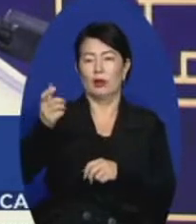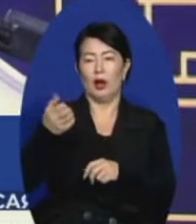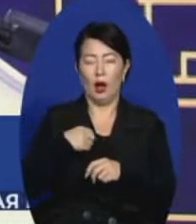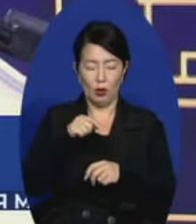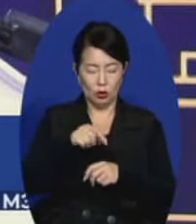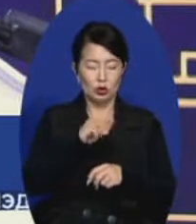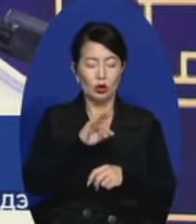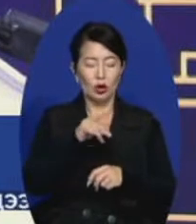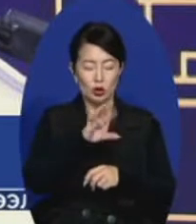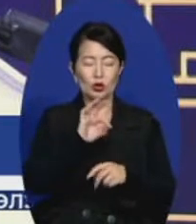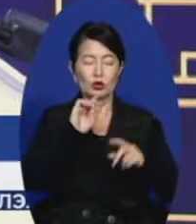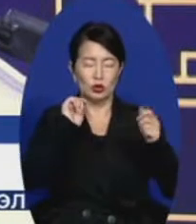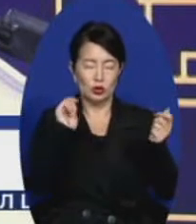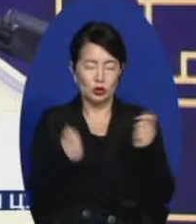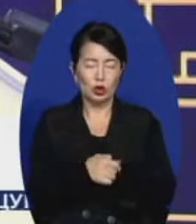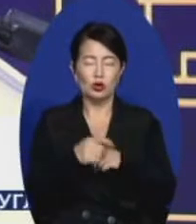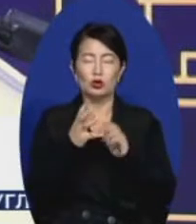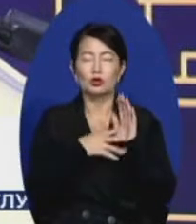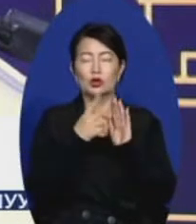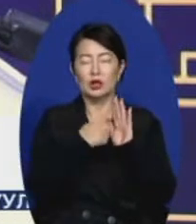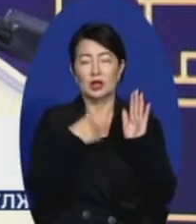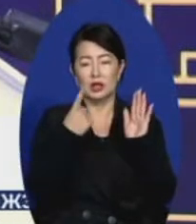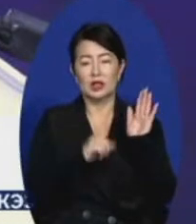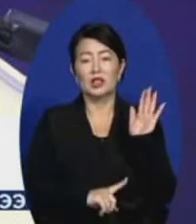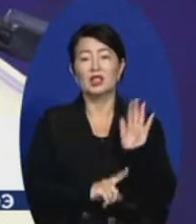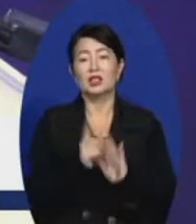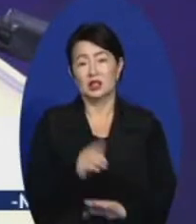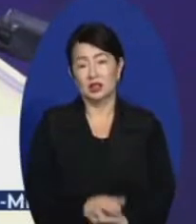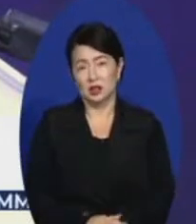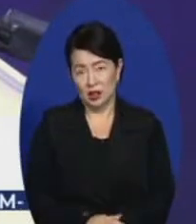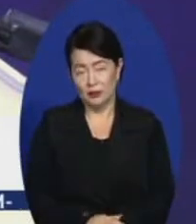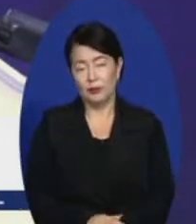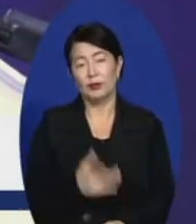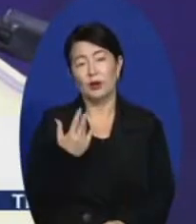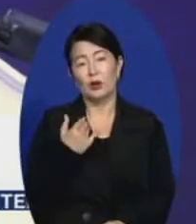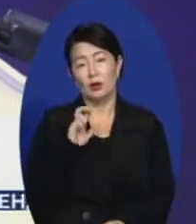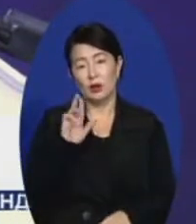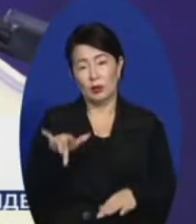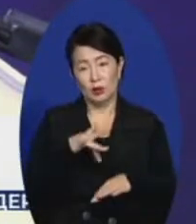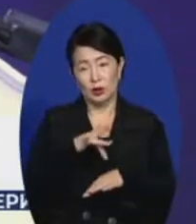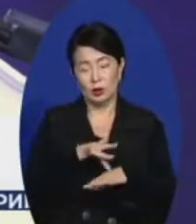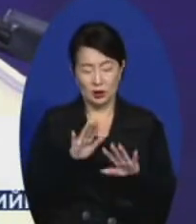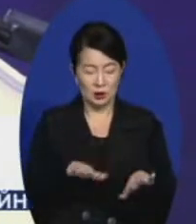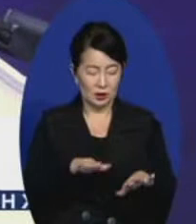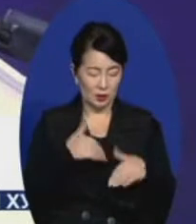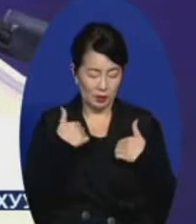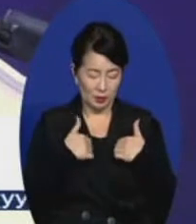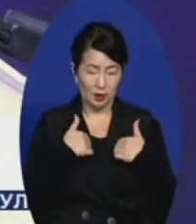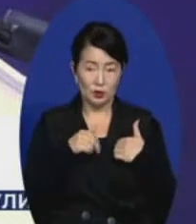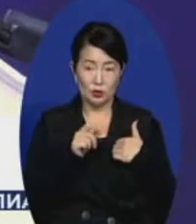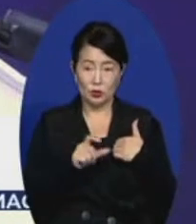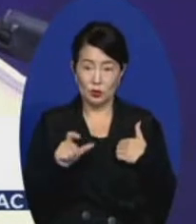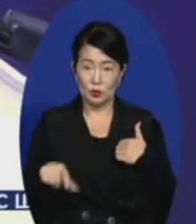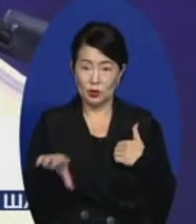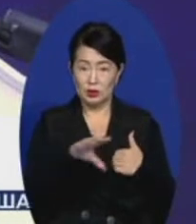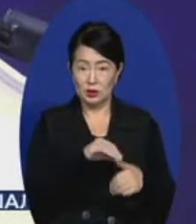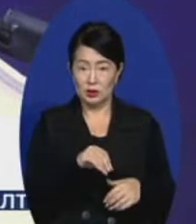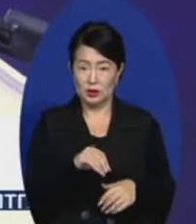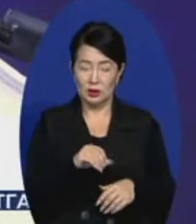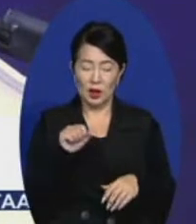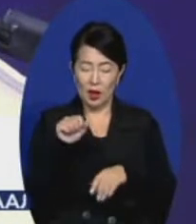тогтолцоо одоо ингээд 9 сарын 1-ээс эхэлж байна гэж хэлж байна. Улаанбаатар хотын нийслэл хотод ажиллаж байгаа багш нарыг нийслэл хотын багш